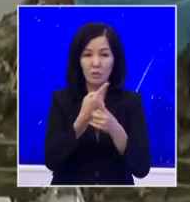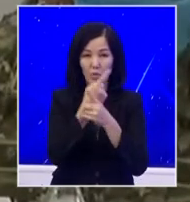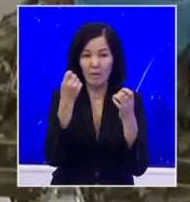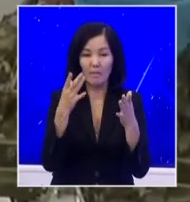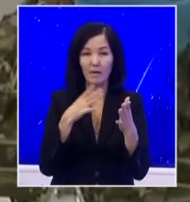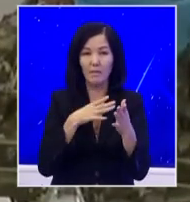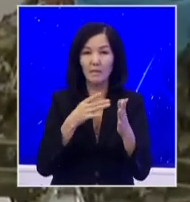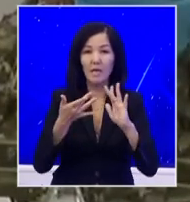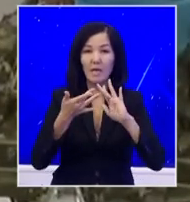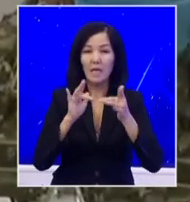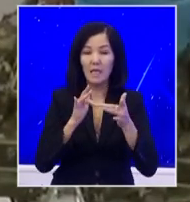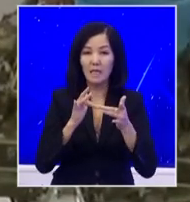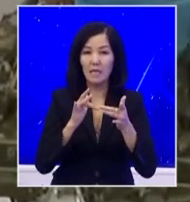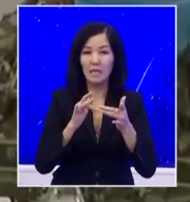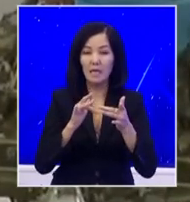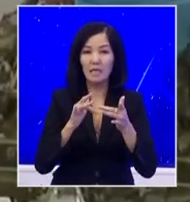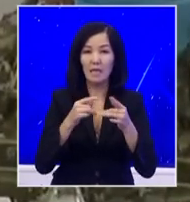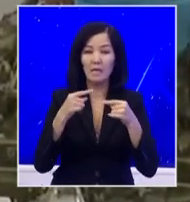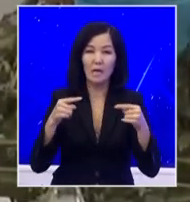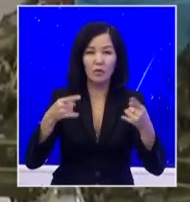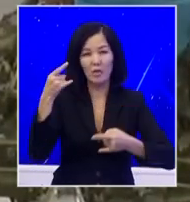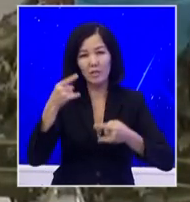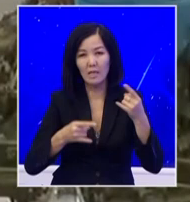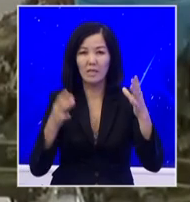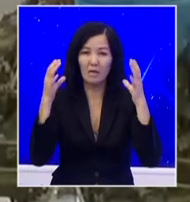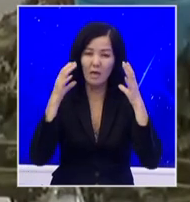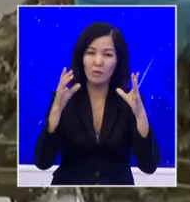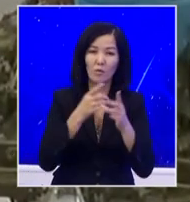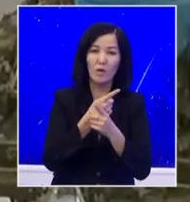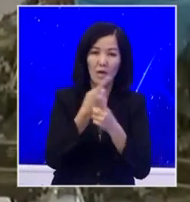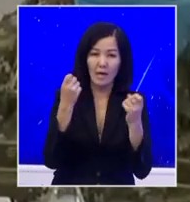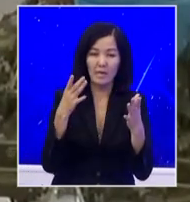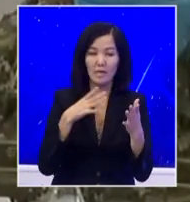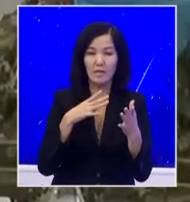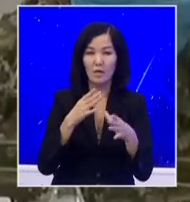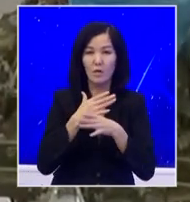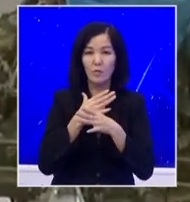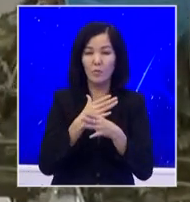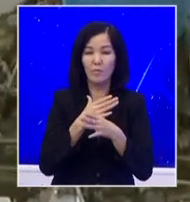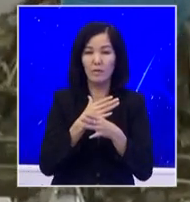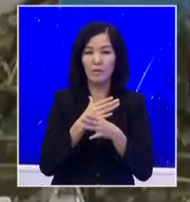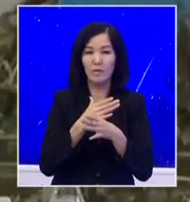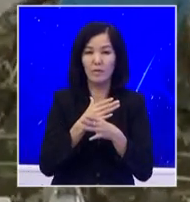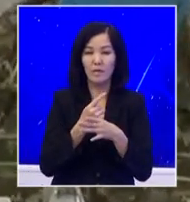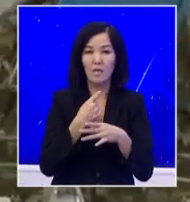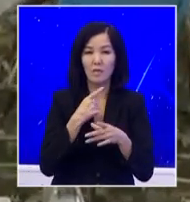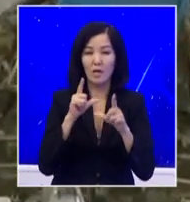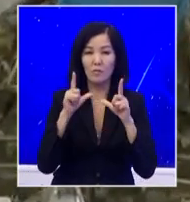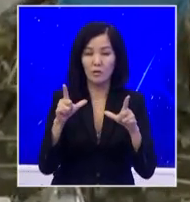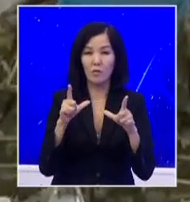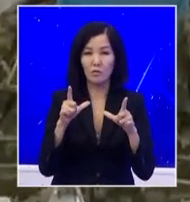Ол интернет жерлісі арқылы, бұқаралық ақпарат құралдары арқылы, телевидение арқылы және дауыстағыш құралдары